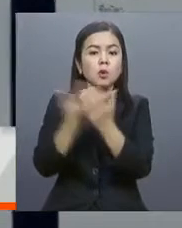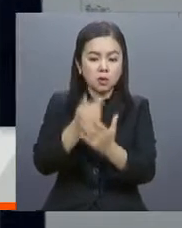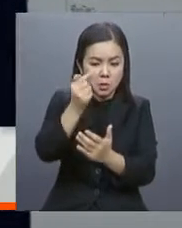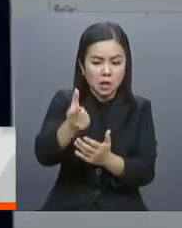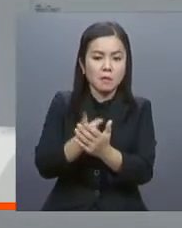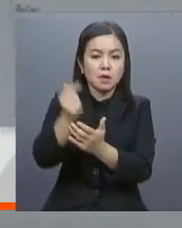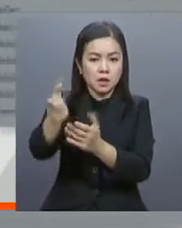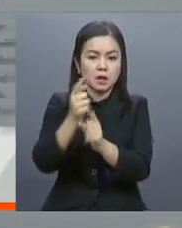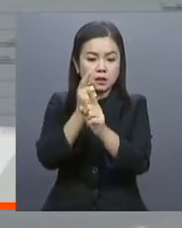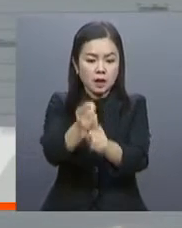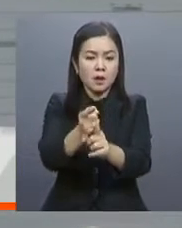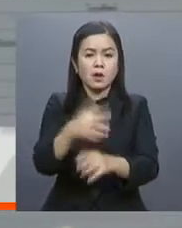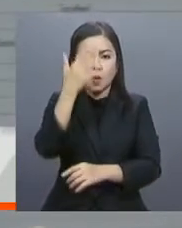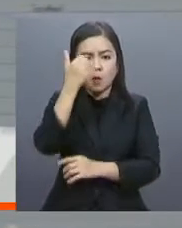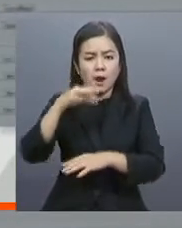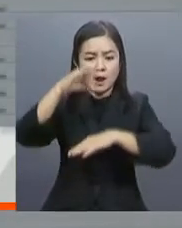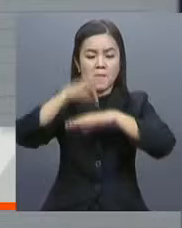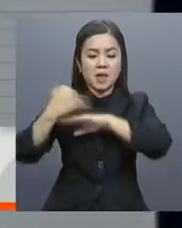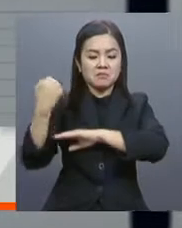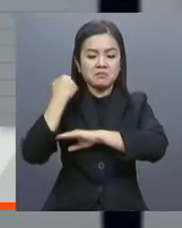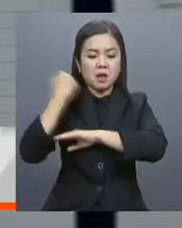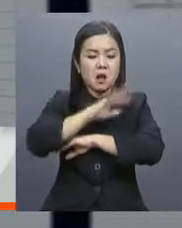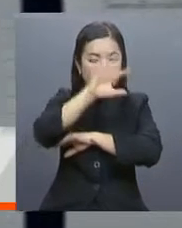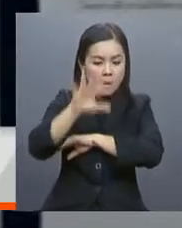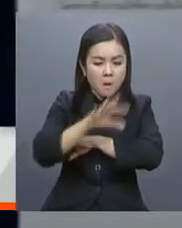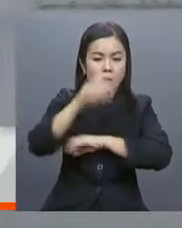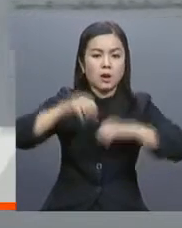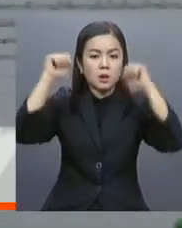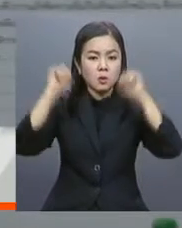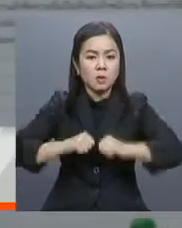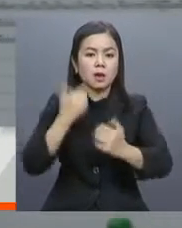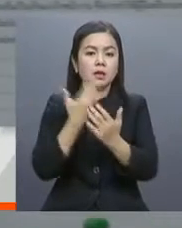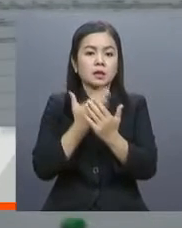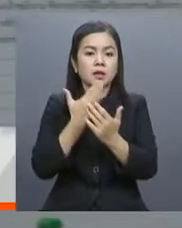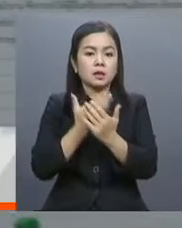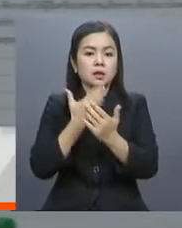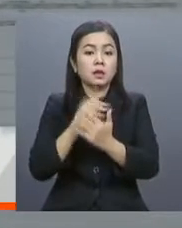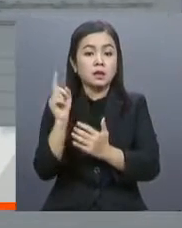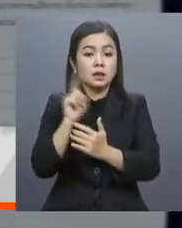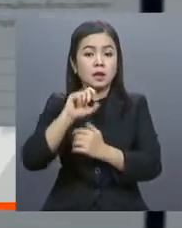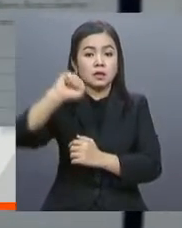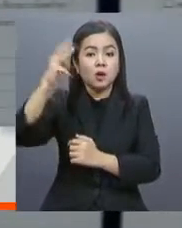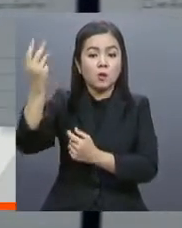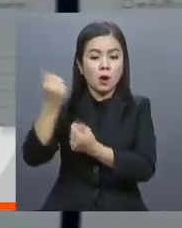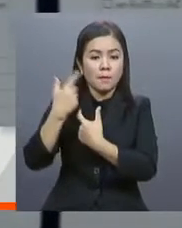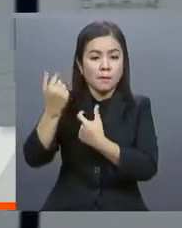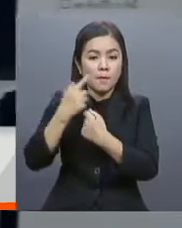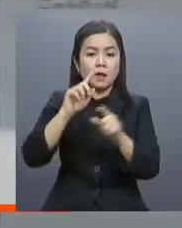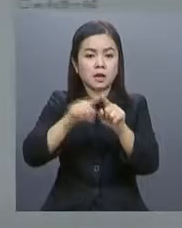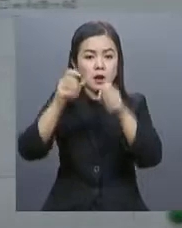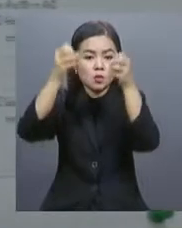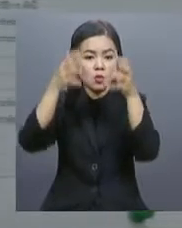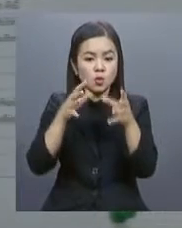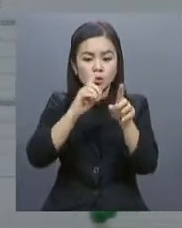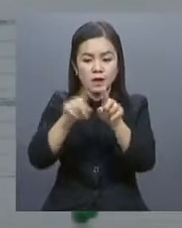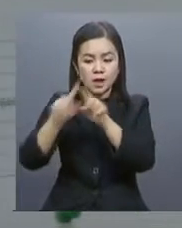ณีที่นายเกษมใช้อำนาจในตำแหน่งหน้าที่อนุมัติเงินกองทุนของสำนักงานส่งเสริมสวัสดิการและสวัสดิภาพครูและบุค